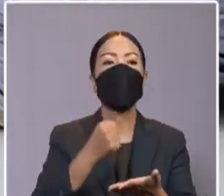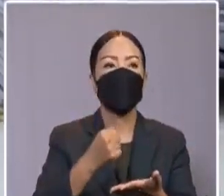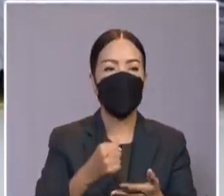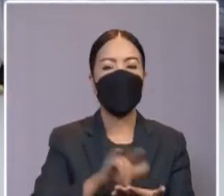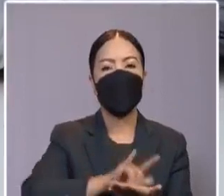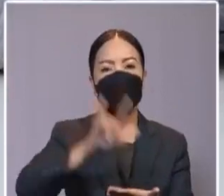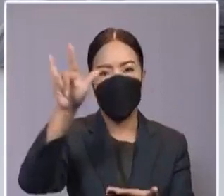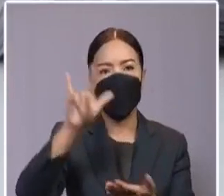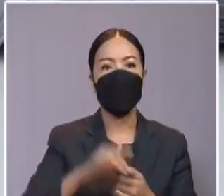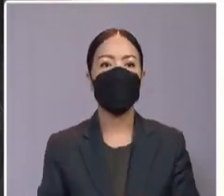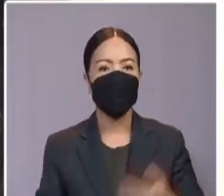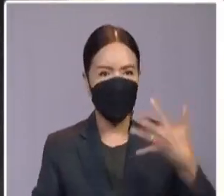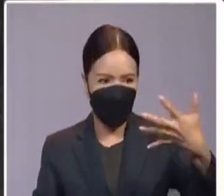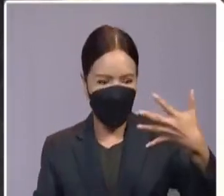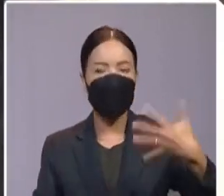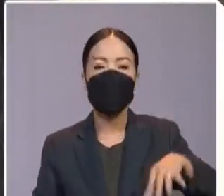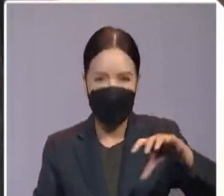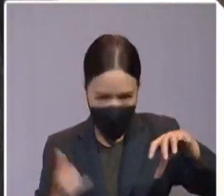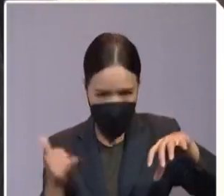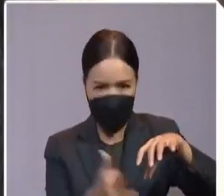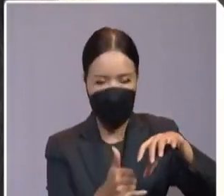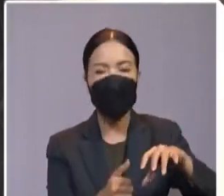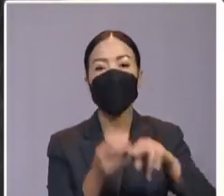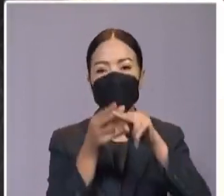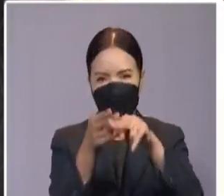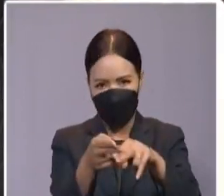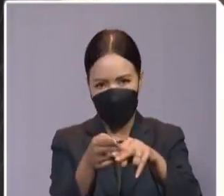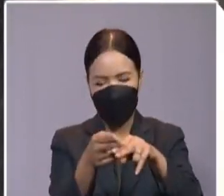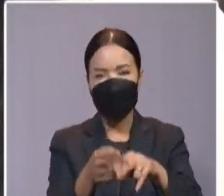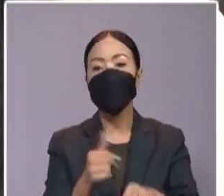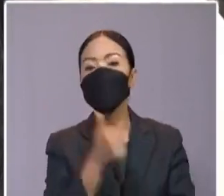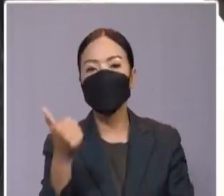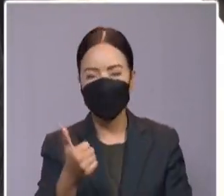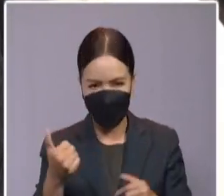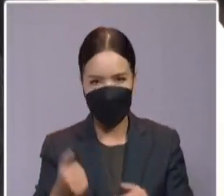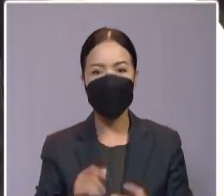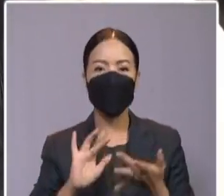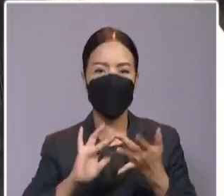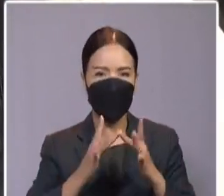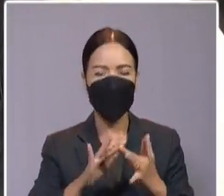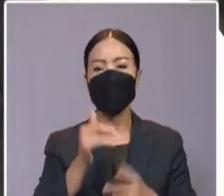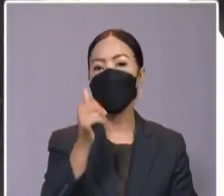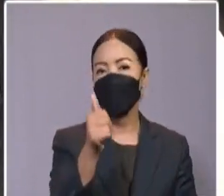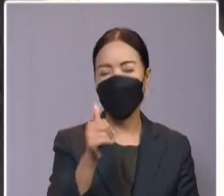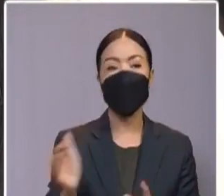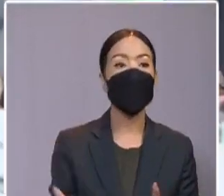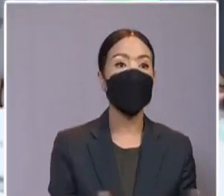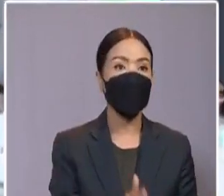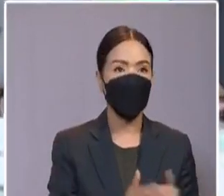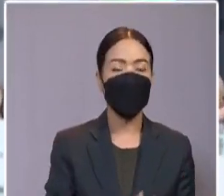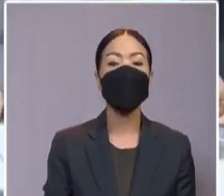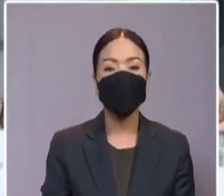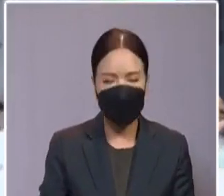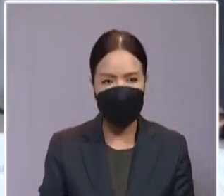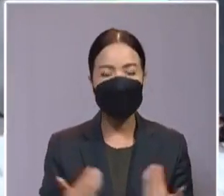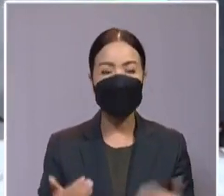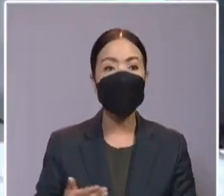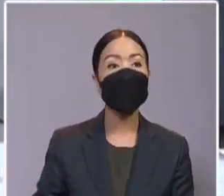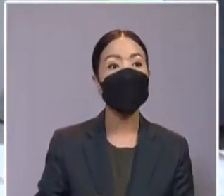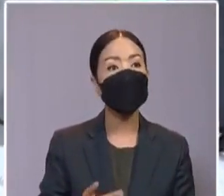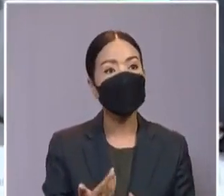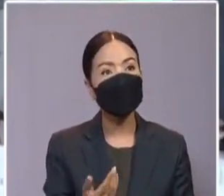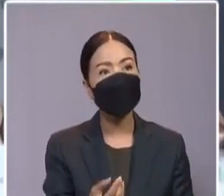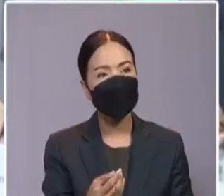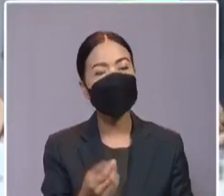ค่ะไม่สามารถทำออนไลน์ได้ต้องไปยืนยันด้วยตัวเองนะคะก่อนการประชุมครมค่ะนายกได้ร่วมชิมอาหารที่ผ่านการ